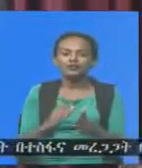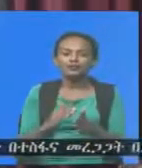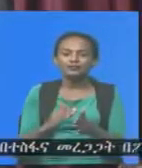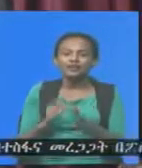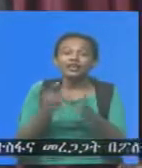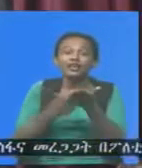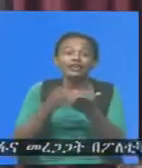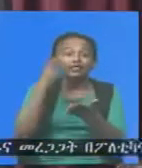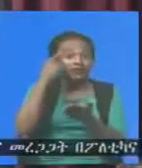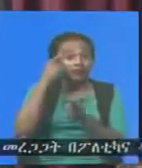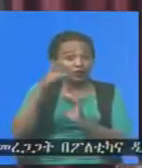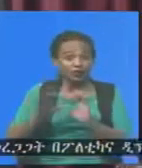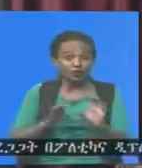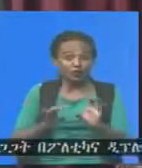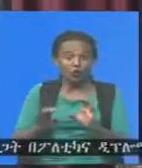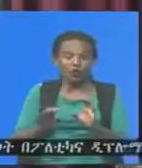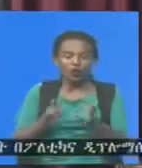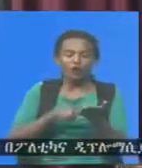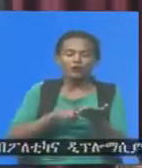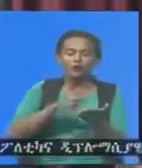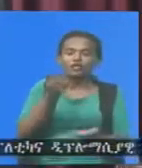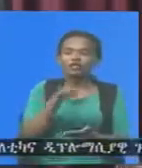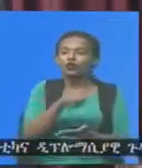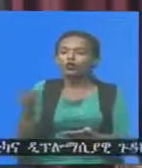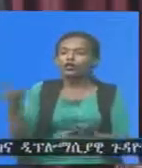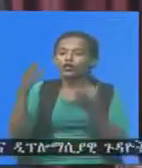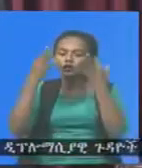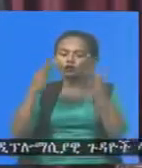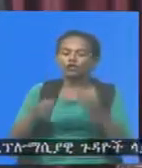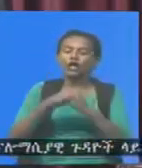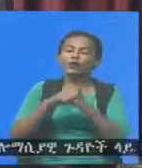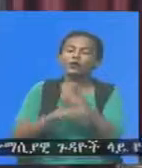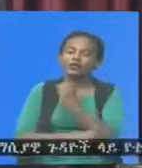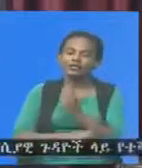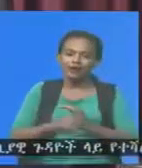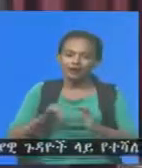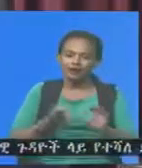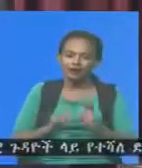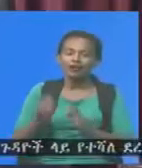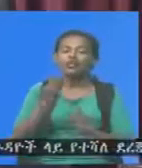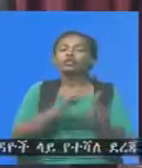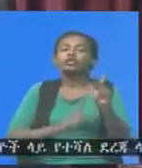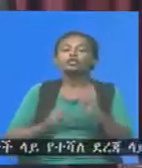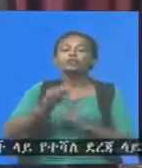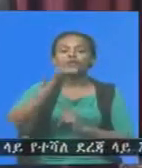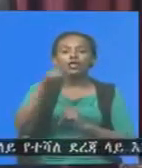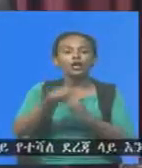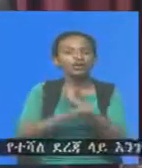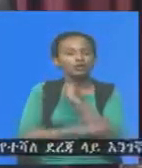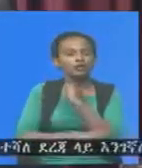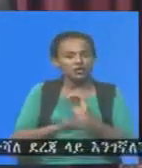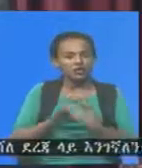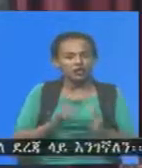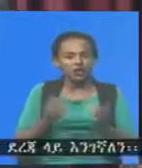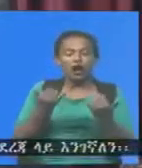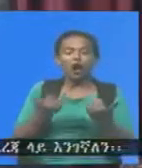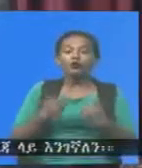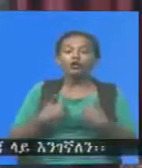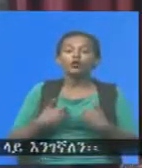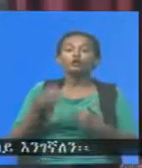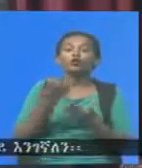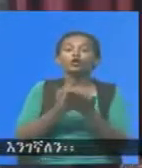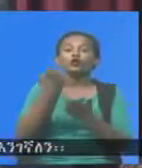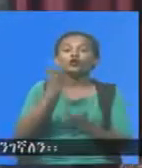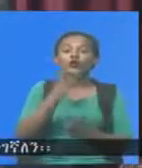ይሄ ታሳቢ ተደርጎ መነሻው የእናንተ ውሳኔ ቤዝ ያደረገ የህዝብ ጥያቄ ቤዝ ያደረገ አሁን ያለውን የኢኮኖሚ እድገትና